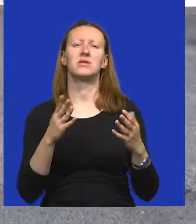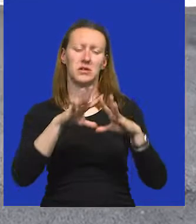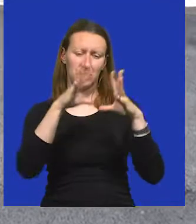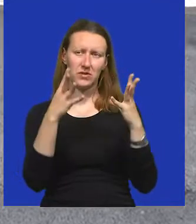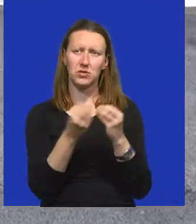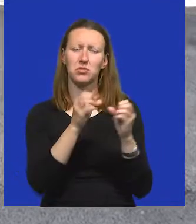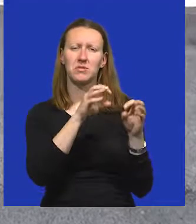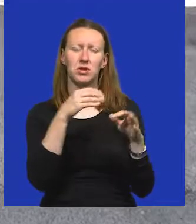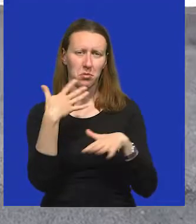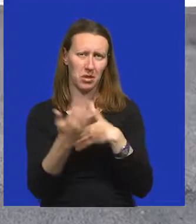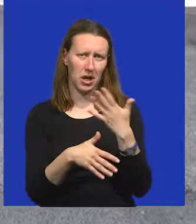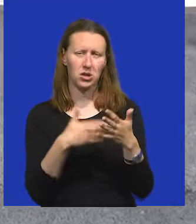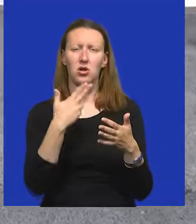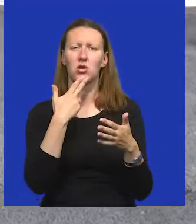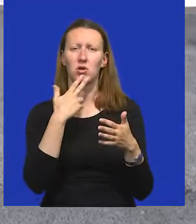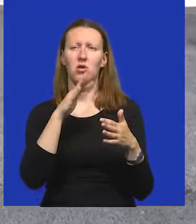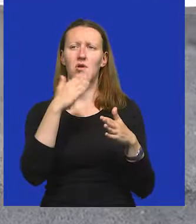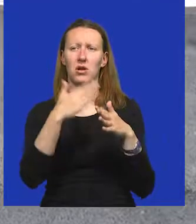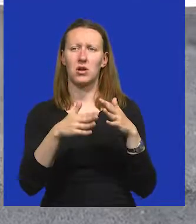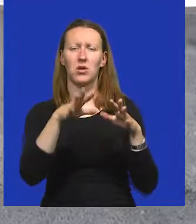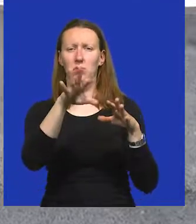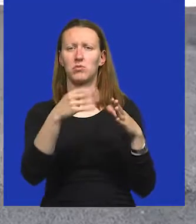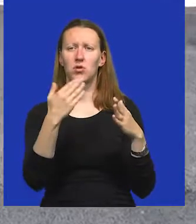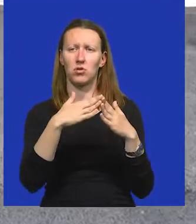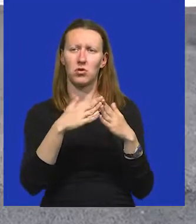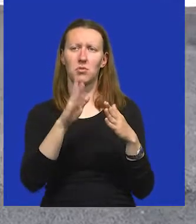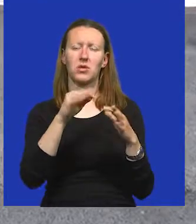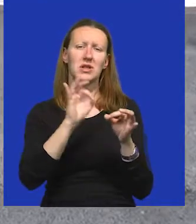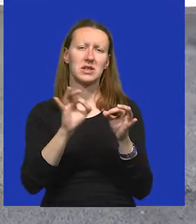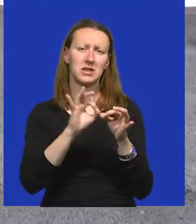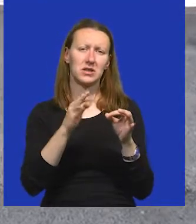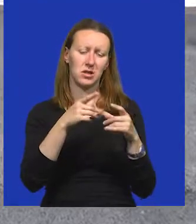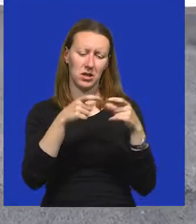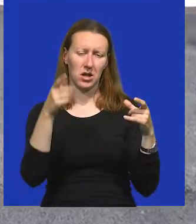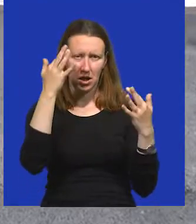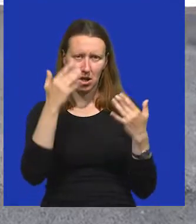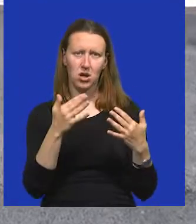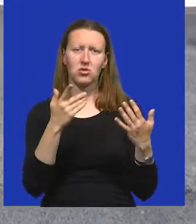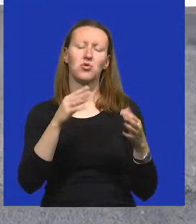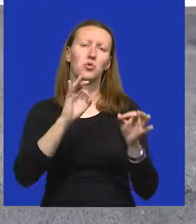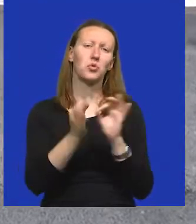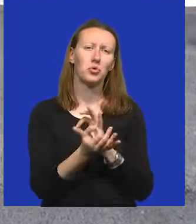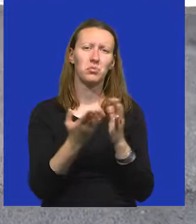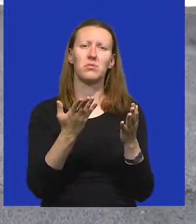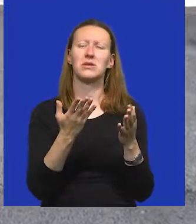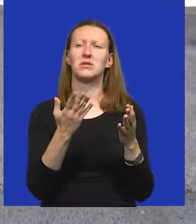il totale dei rifiuti misti che vengono ritirati da casa vanno a risparmiare sulla bolletta, perché magari invece di scaricare